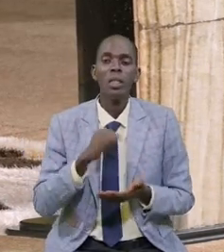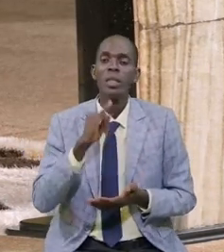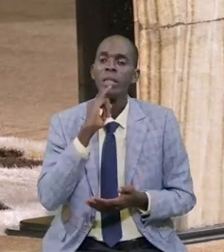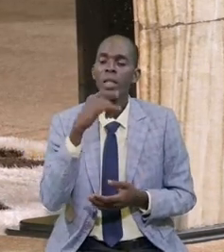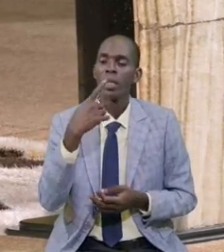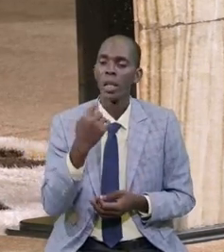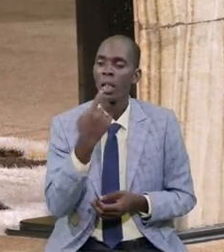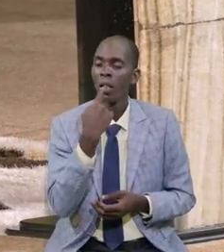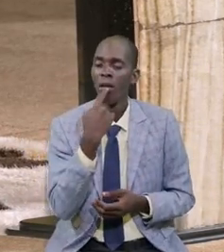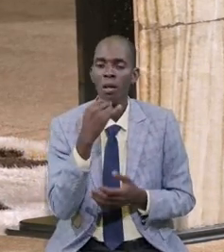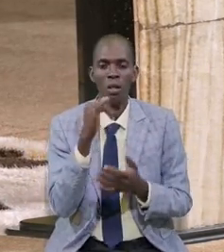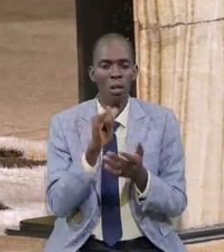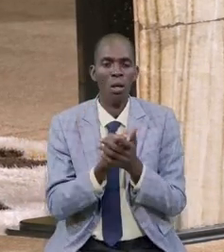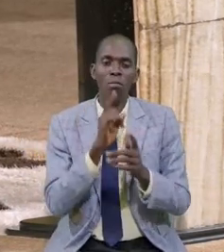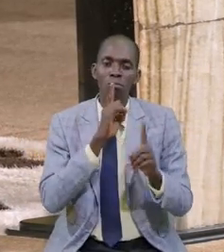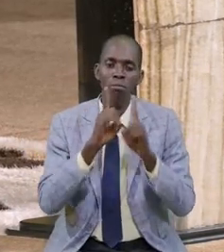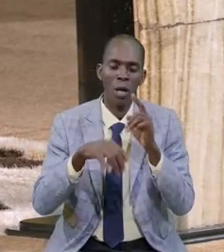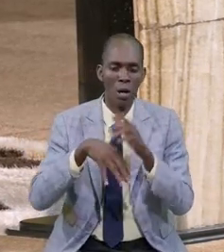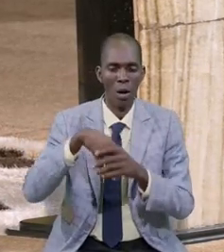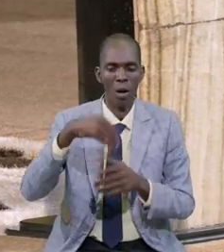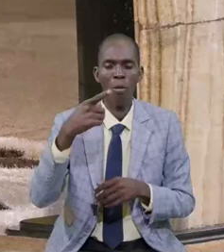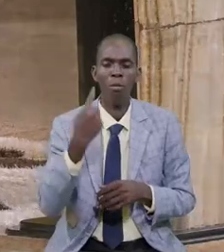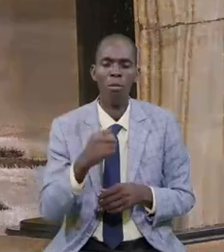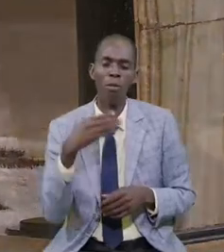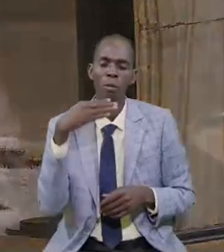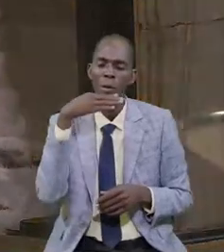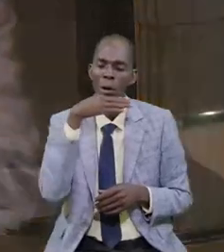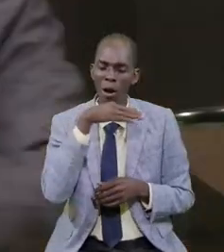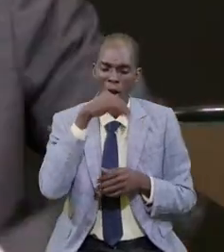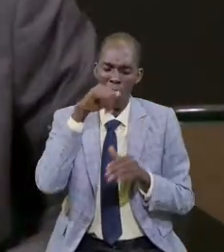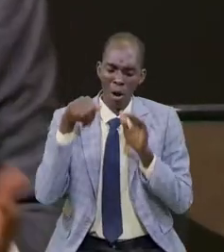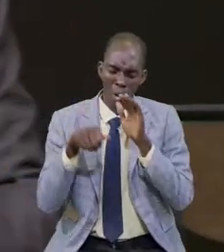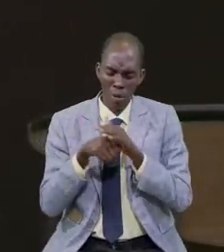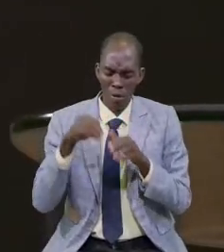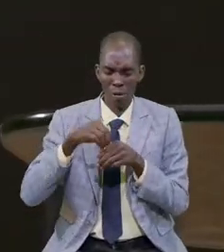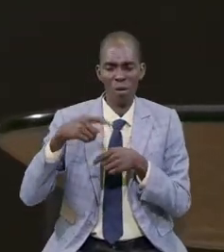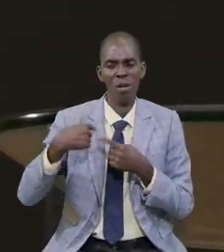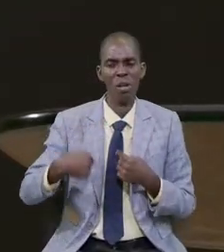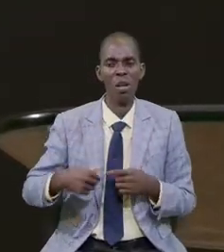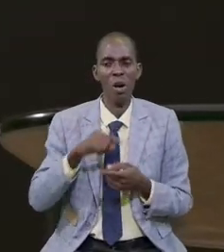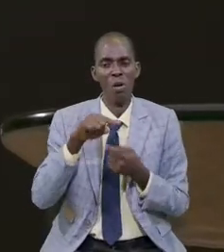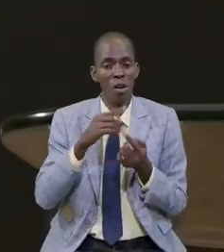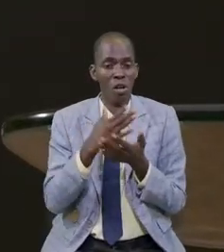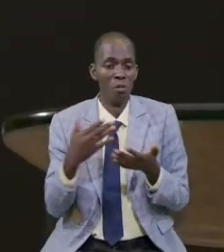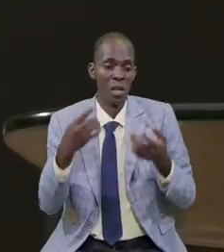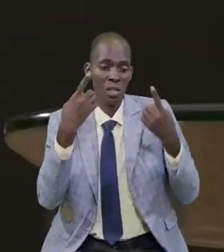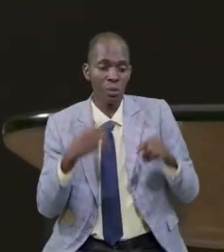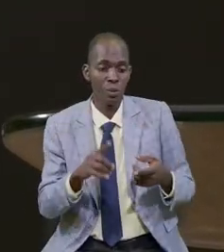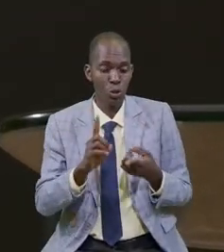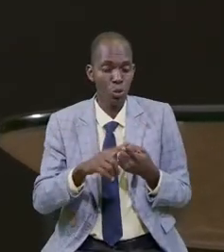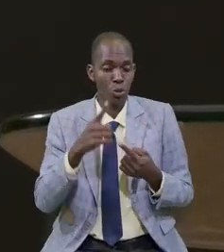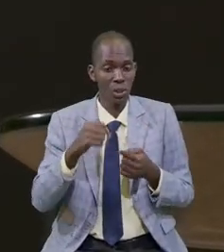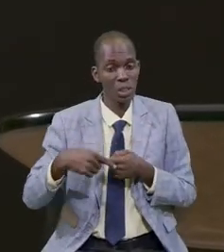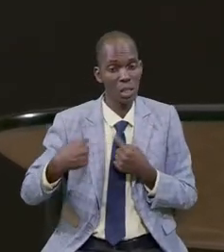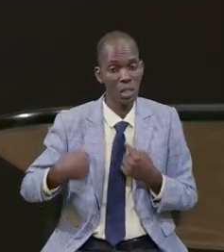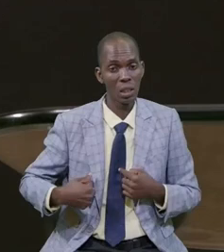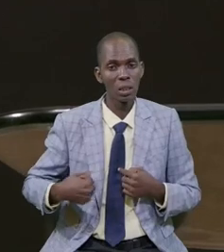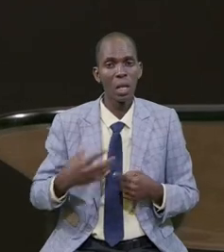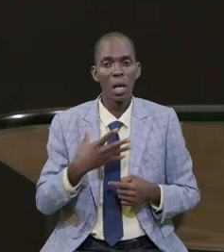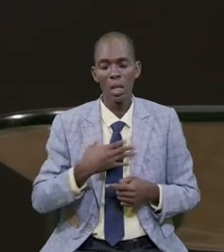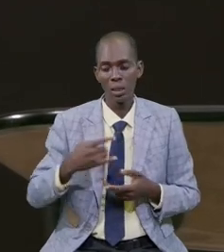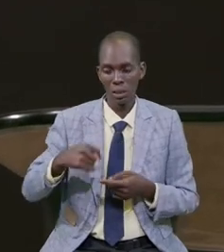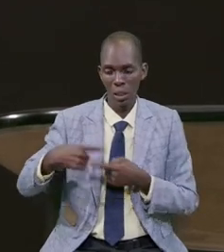c'est la langue qui va émettre, proférer le mensonge. Lorsque quelque chose arrive au cœur et que le